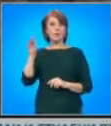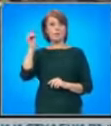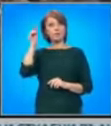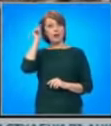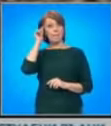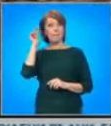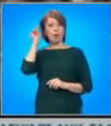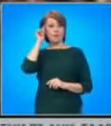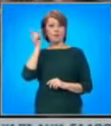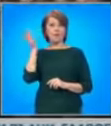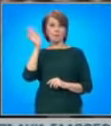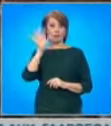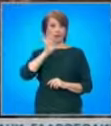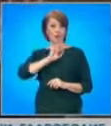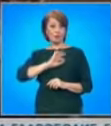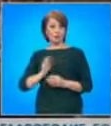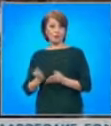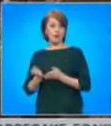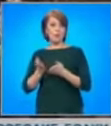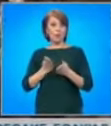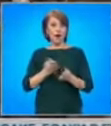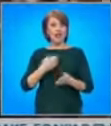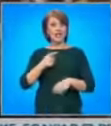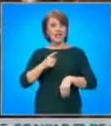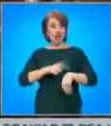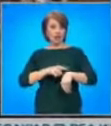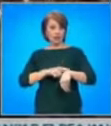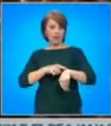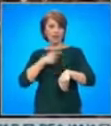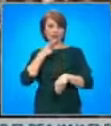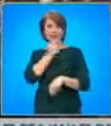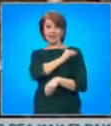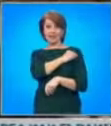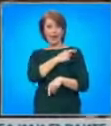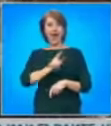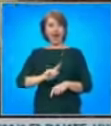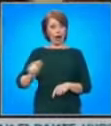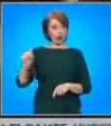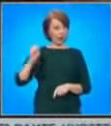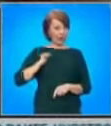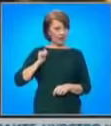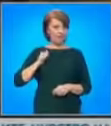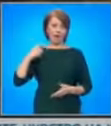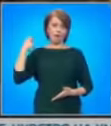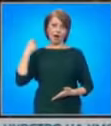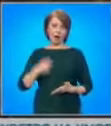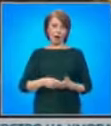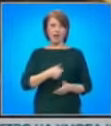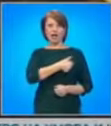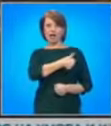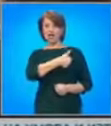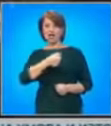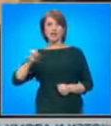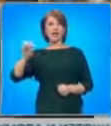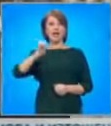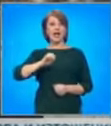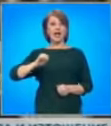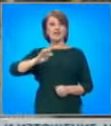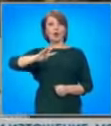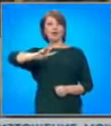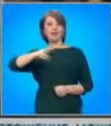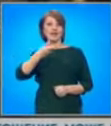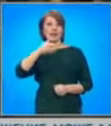ще получат покана с час за вакциниране. Онези, които не го спазят, подлежат на глоби. По 600 евро на 3 месечие. Глобите